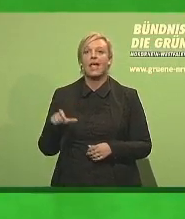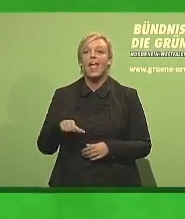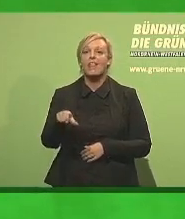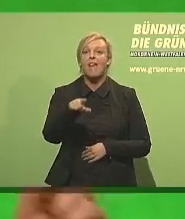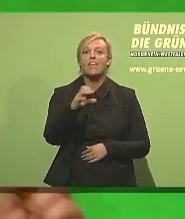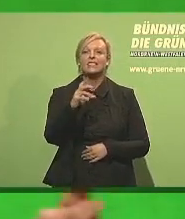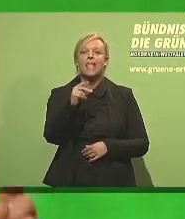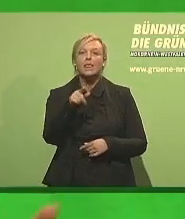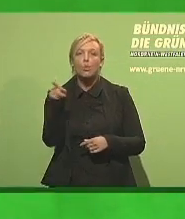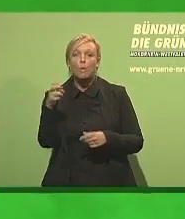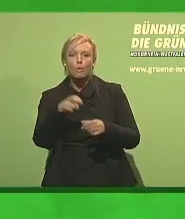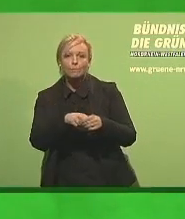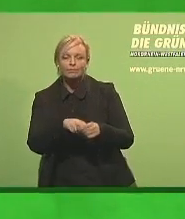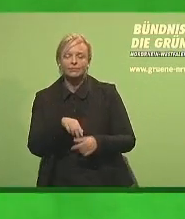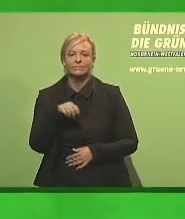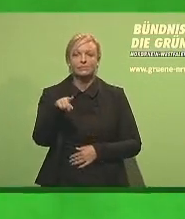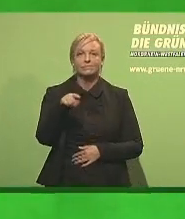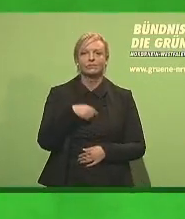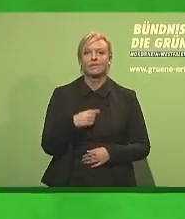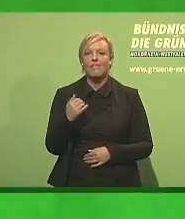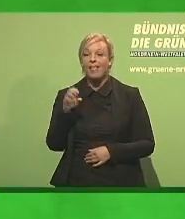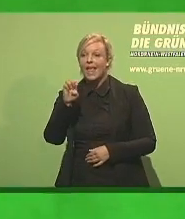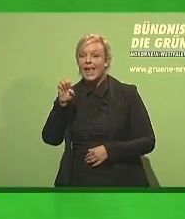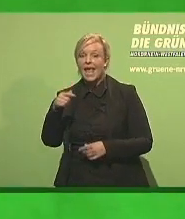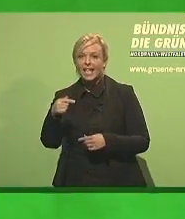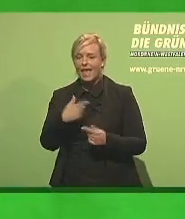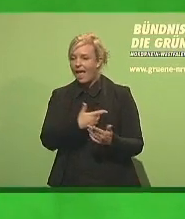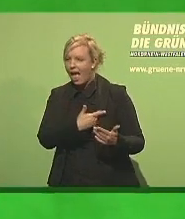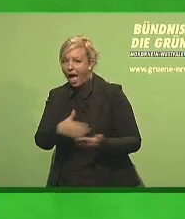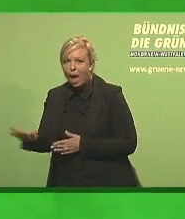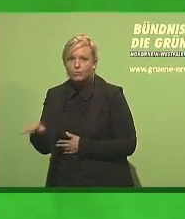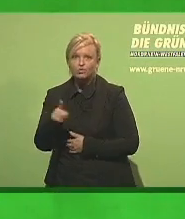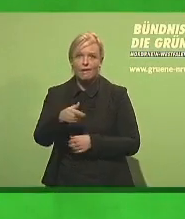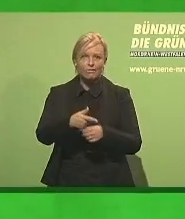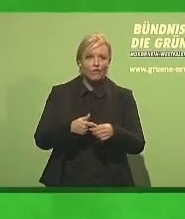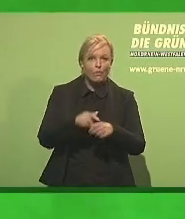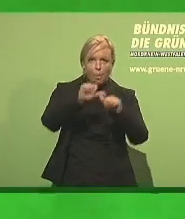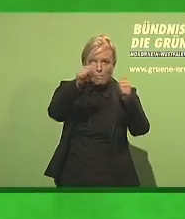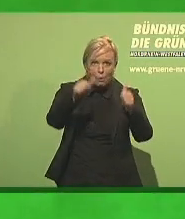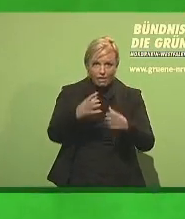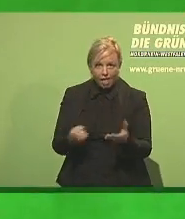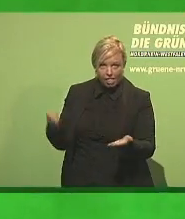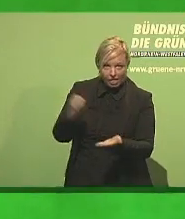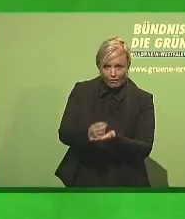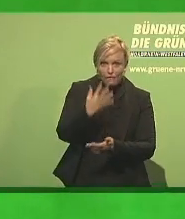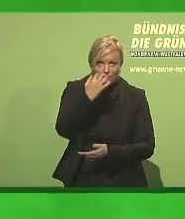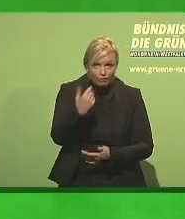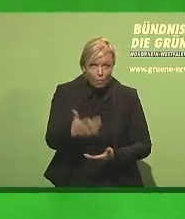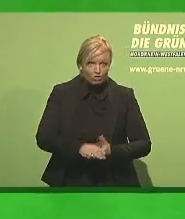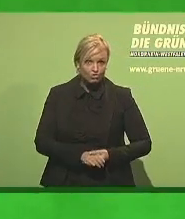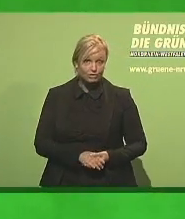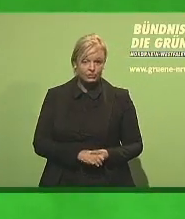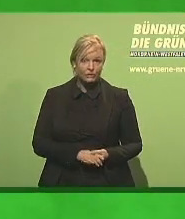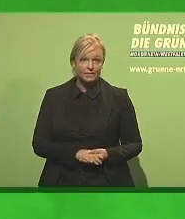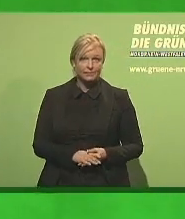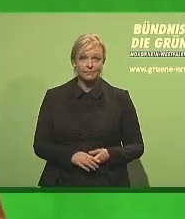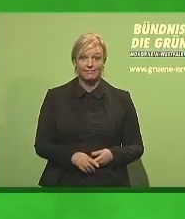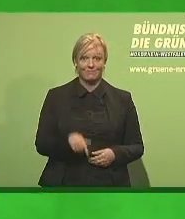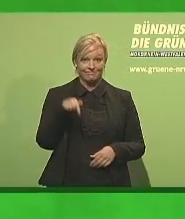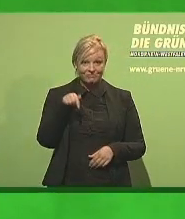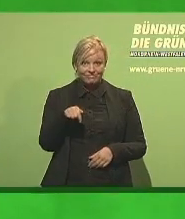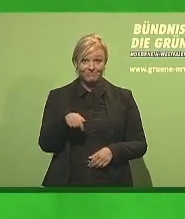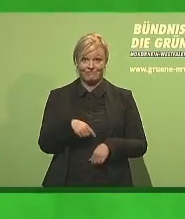NRW-CDU, das EEG abschaffen will und durch ein Quotenmodell ersetzen werden will. Und genau zu dem Zeitpunkt,